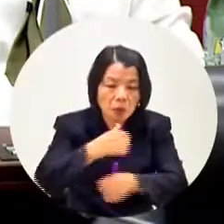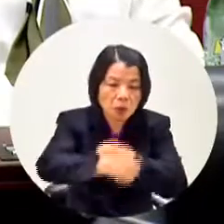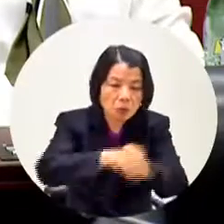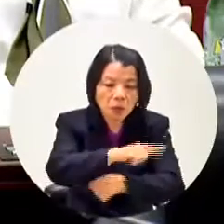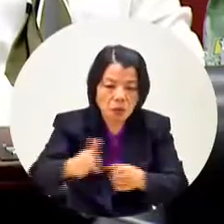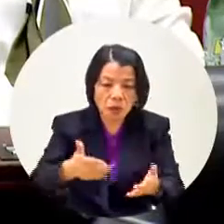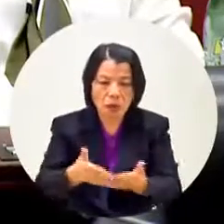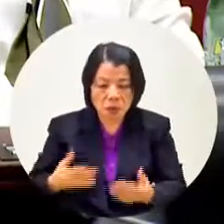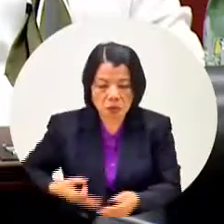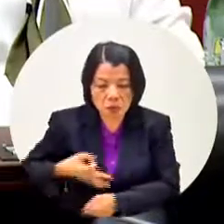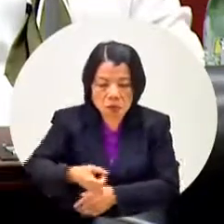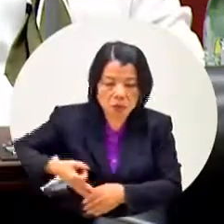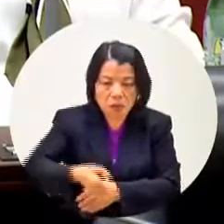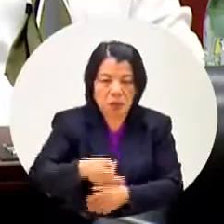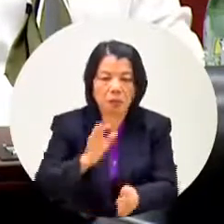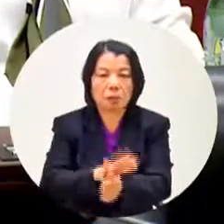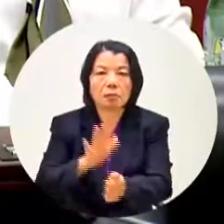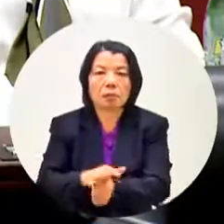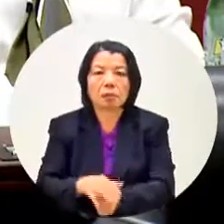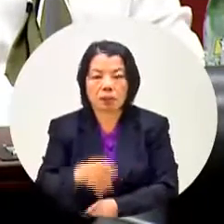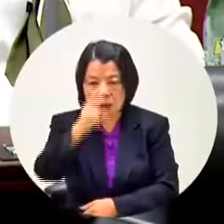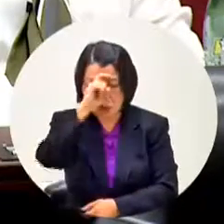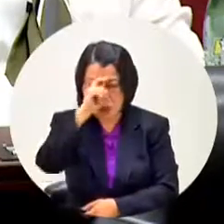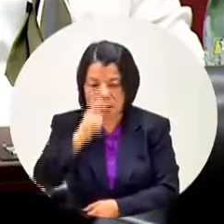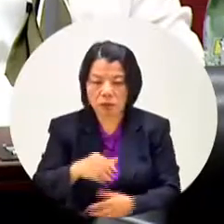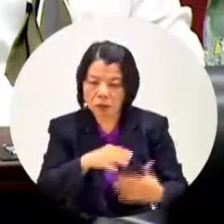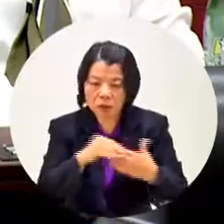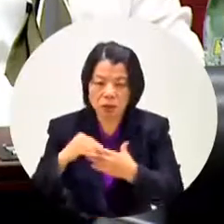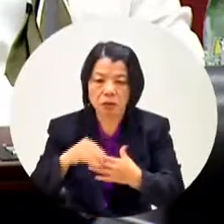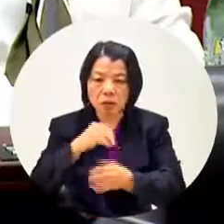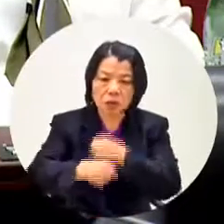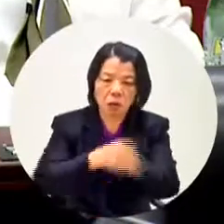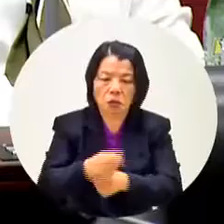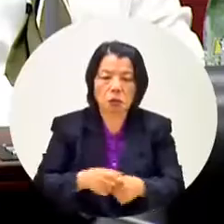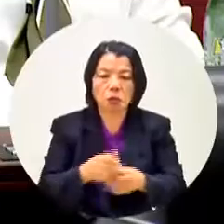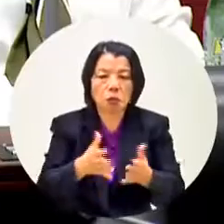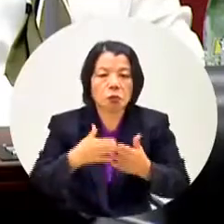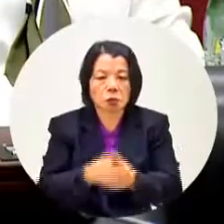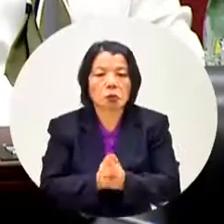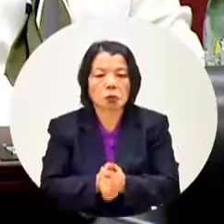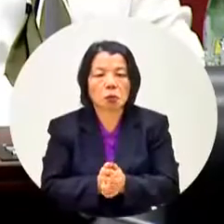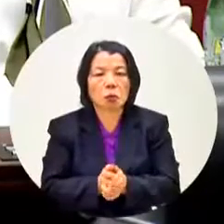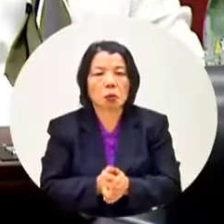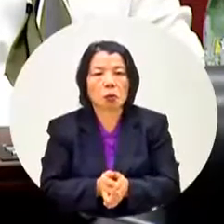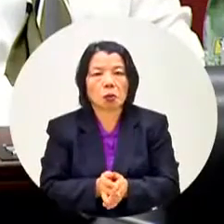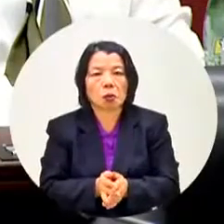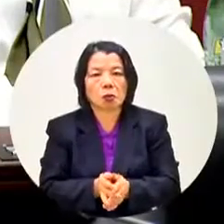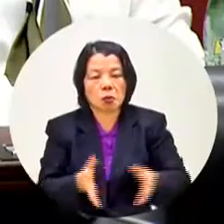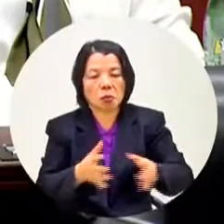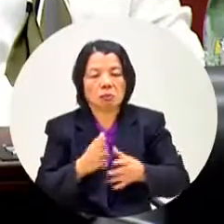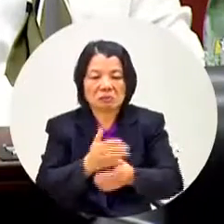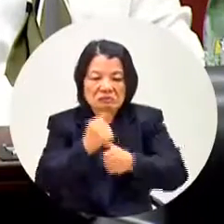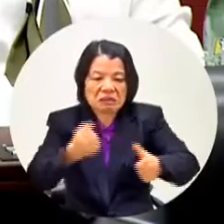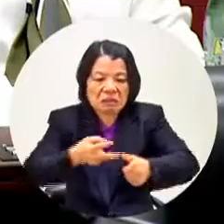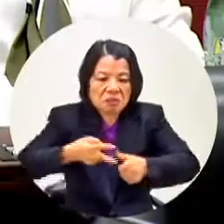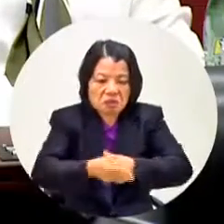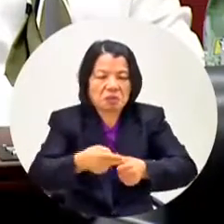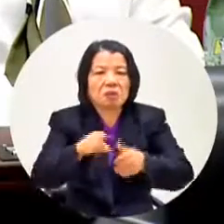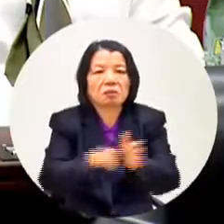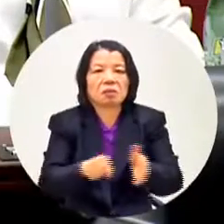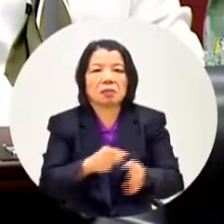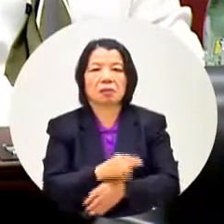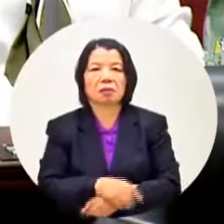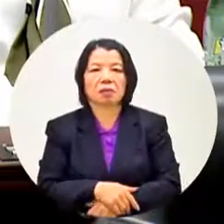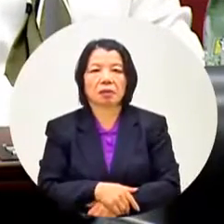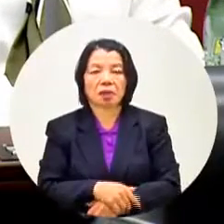懂得环境维护。真正的爱妈他们是从薪水来买饲料，然后 会把环境维护得非常好。那他们为什么